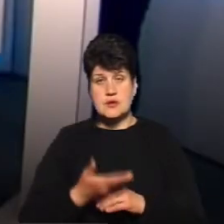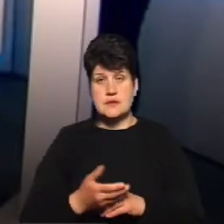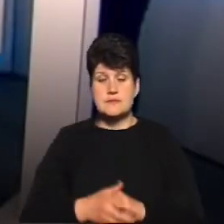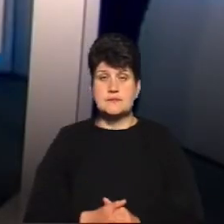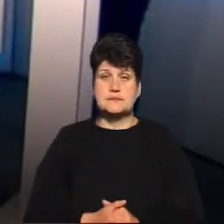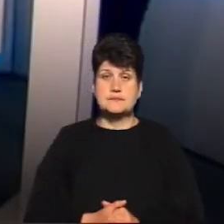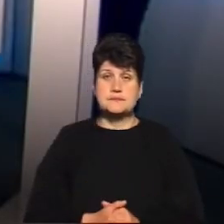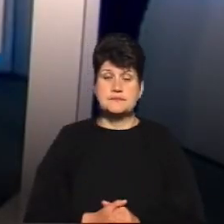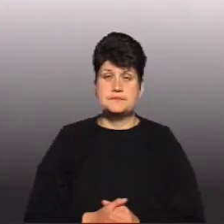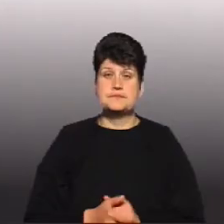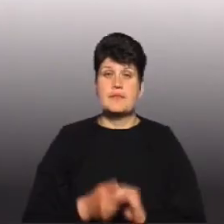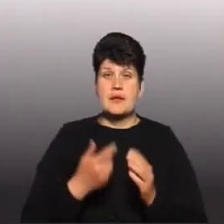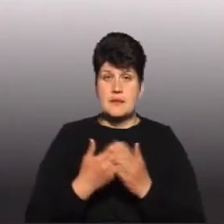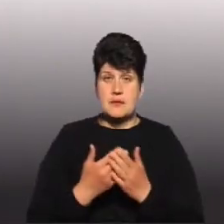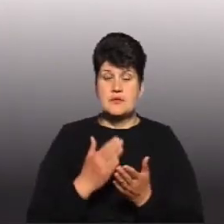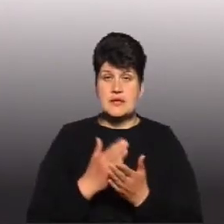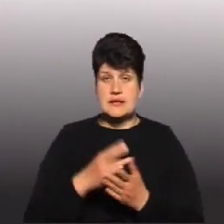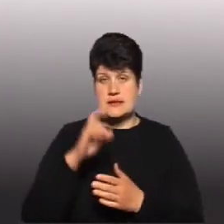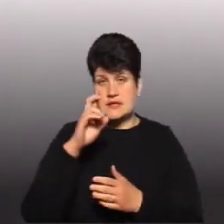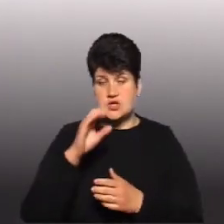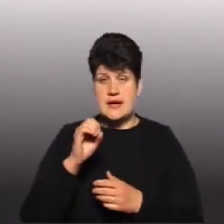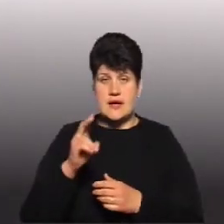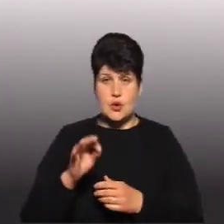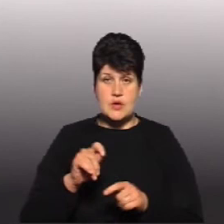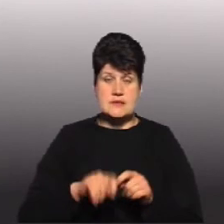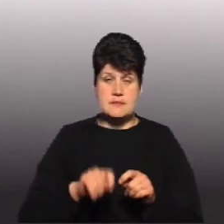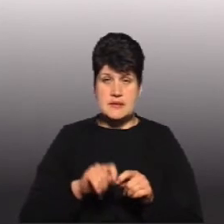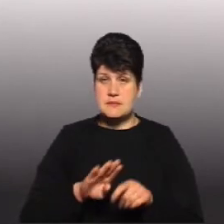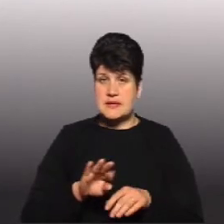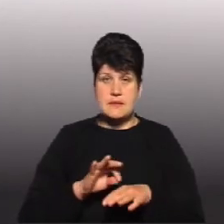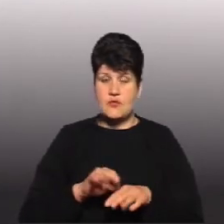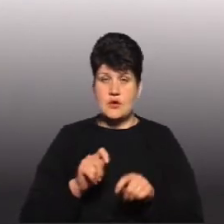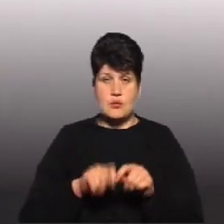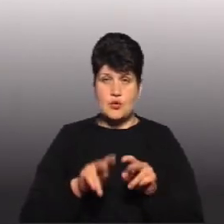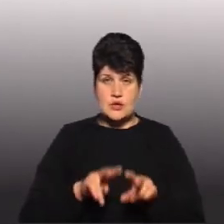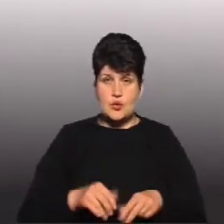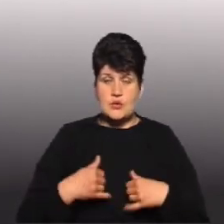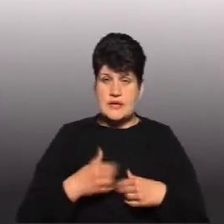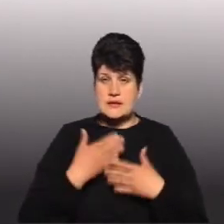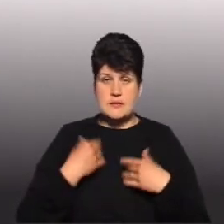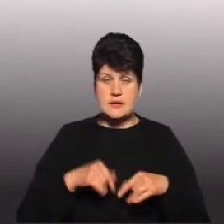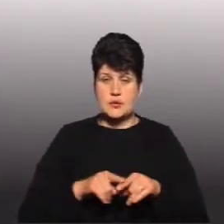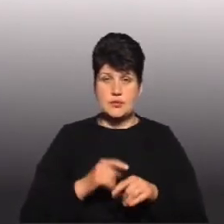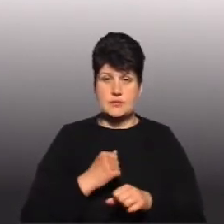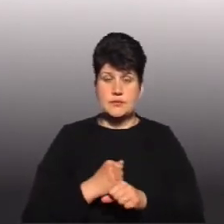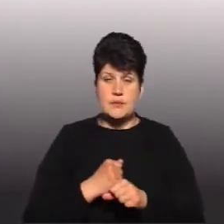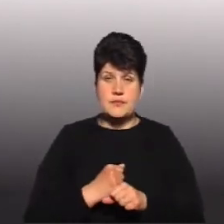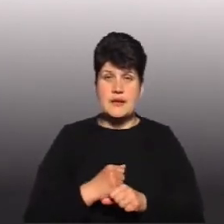є, але Державна екологічна інспекція, ми не проводимо моніторинг, в нас немає таких повноважень. Держпродспоживслужба, напевно,